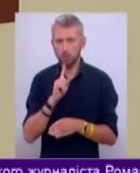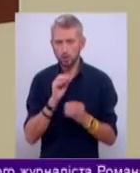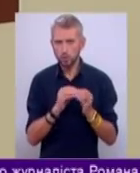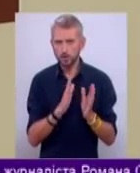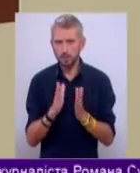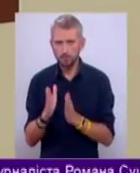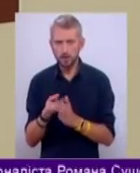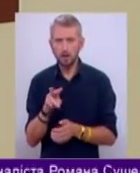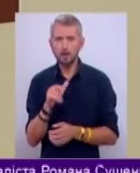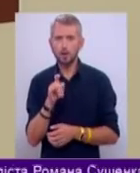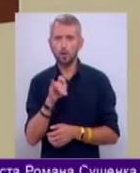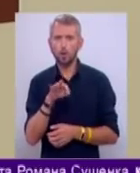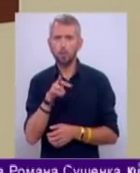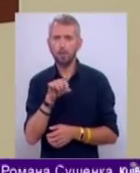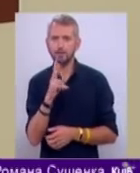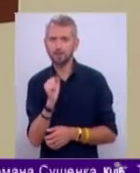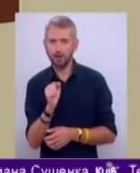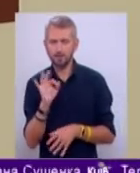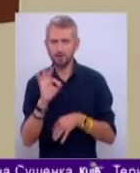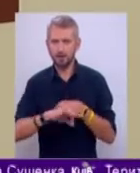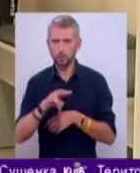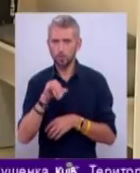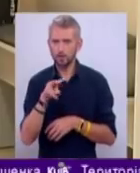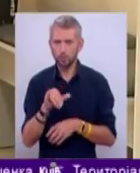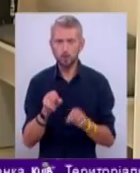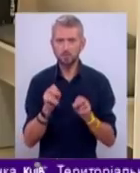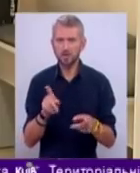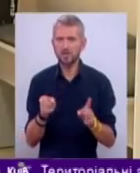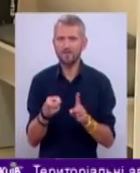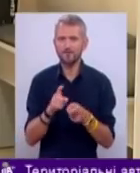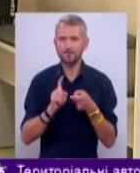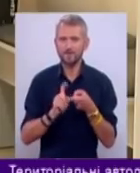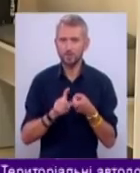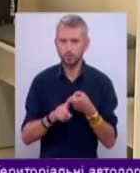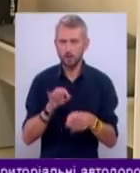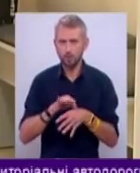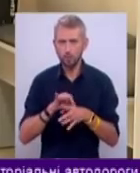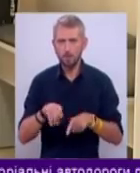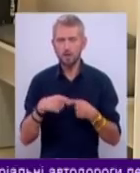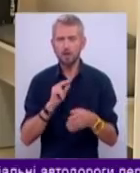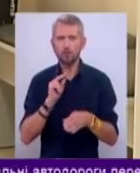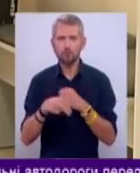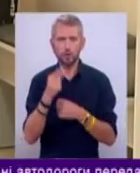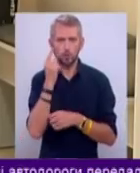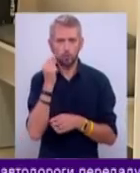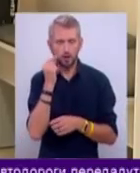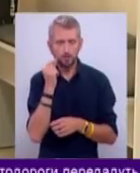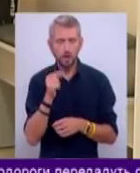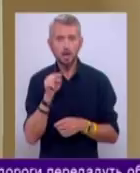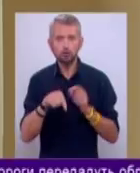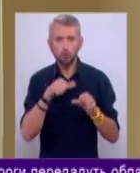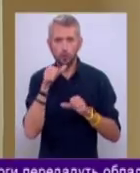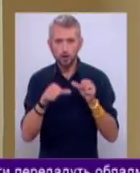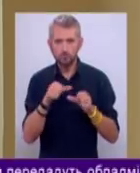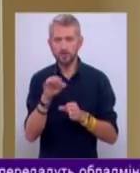стабільний. Лихоманка Західного Нілу – небезпечна вірусна хвороба, яка передається через укуси комарів. Цьогоріч у